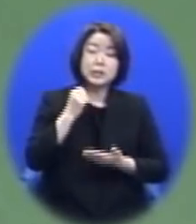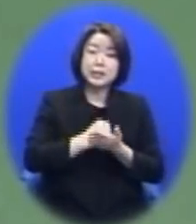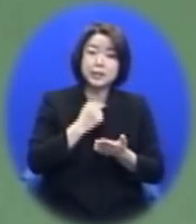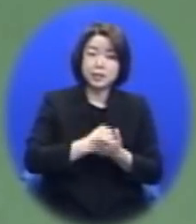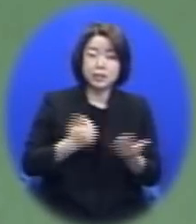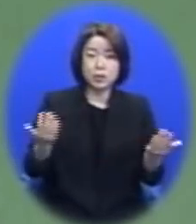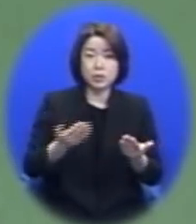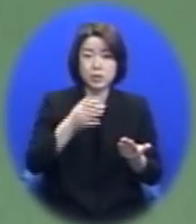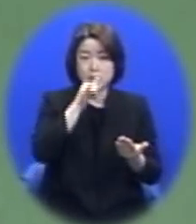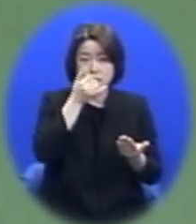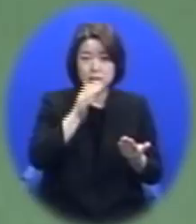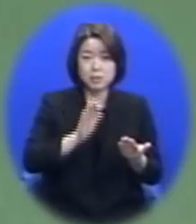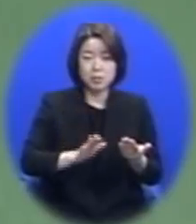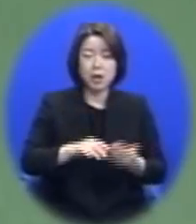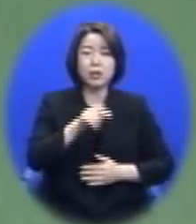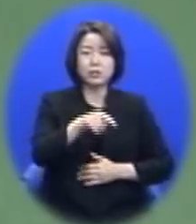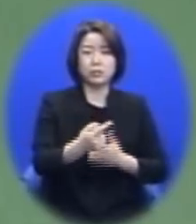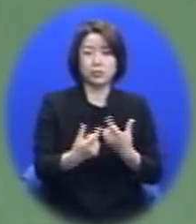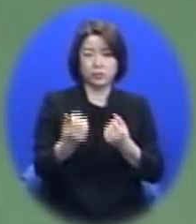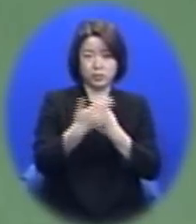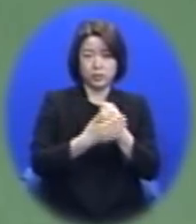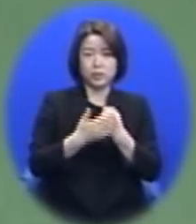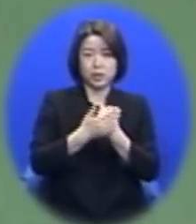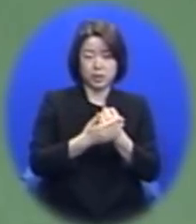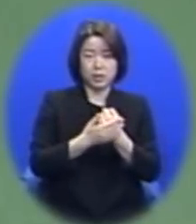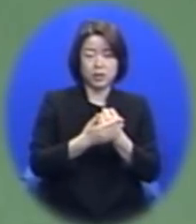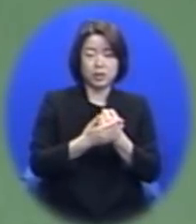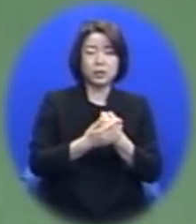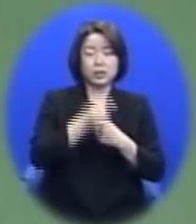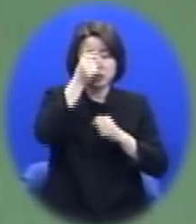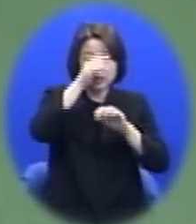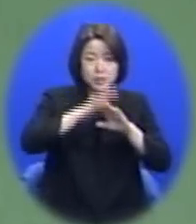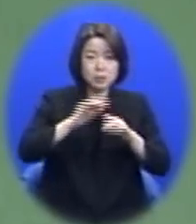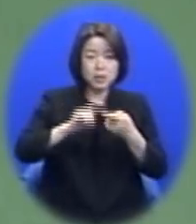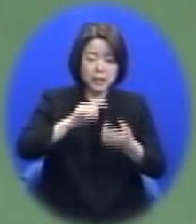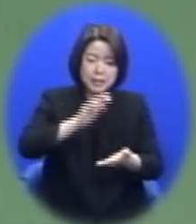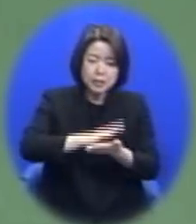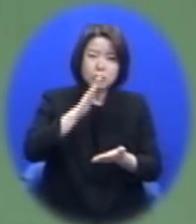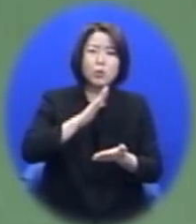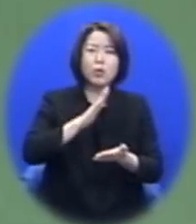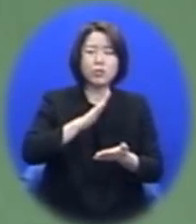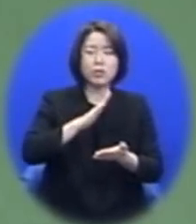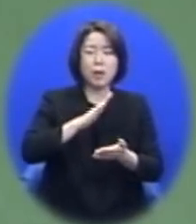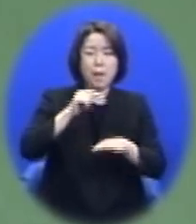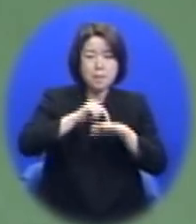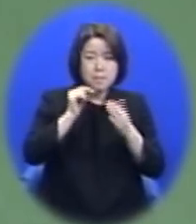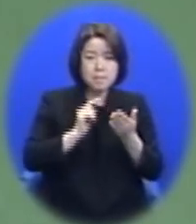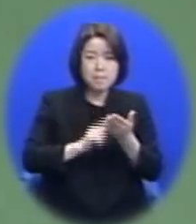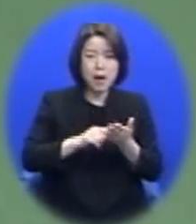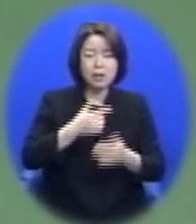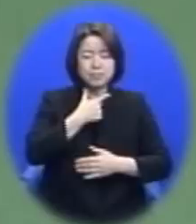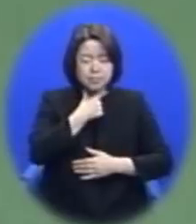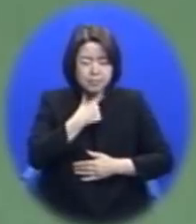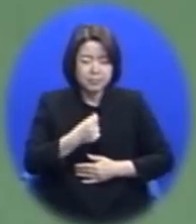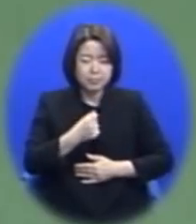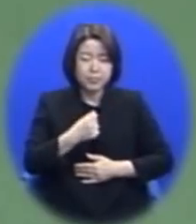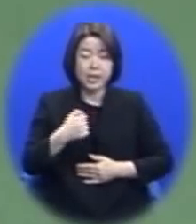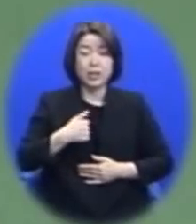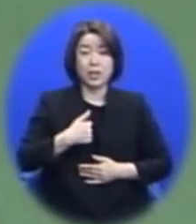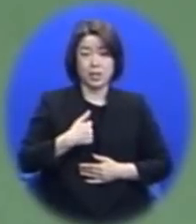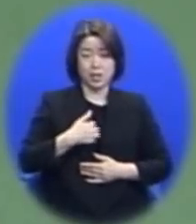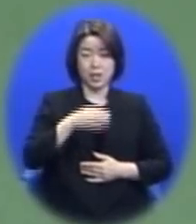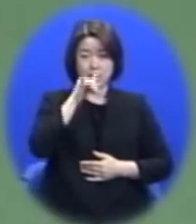일이지만 그런 은혜가 예배에 대한 뜨거운 열망과 갈망 그런 은혜가 내게 있다는